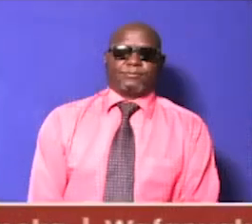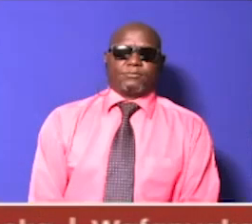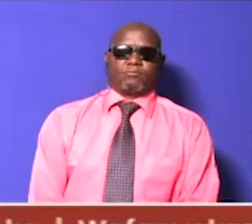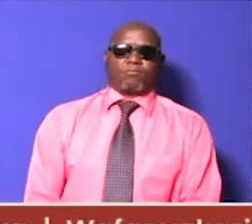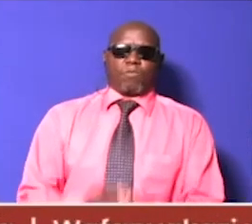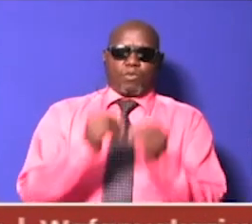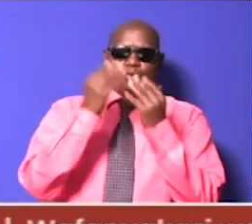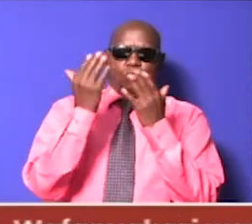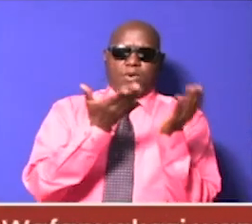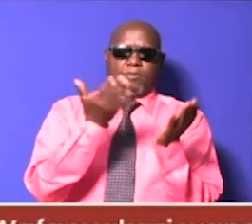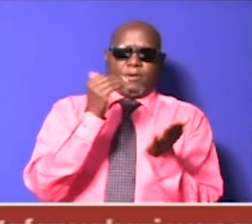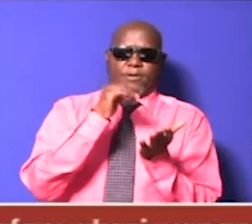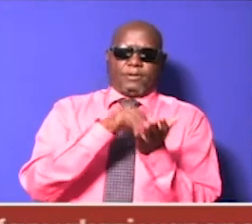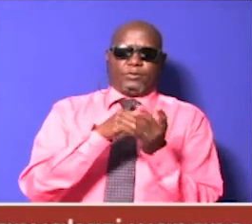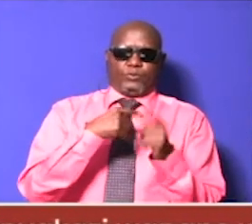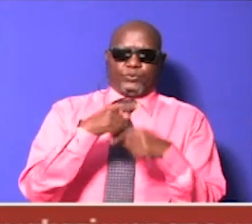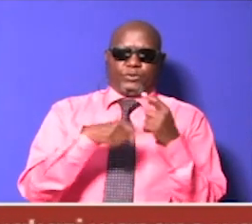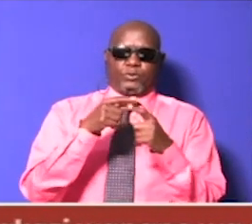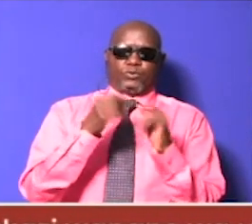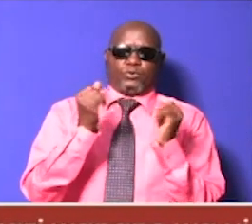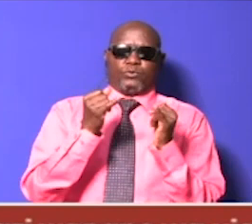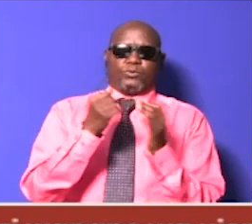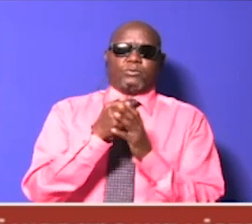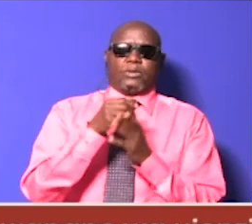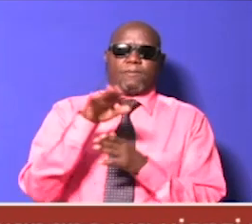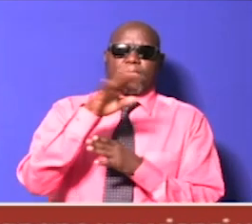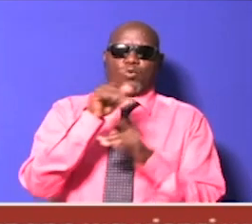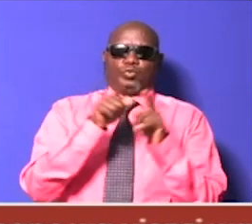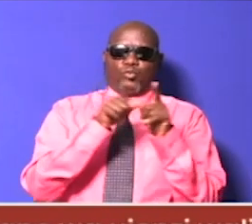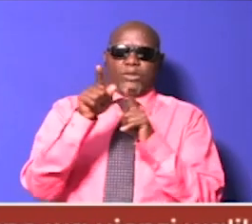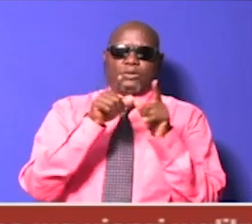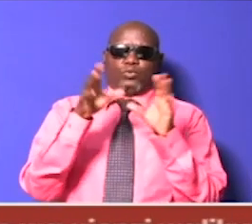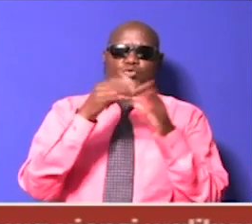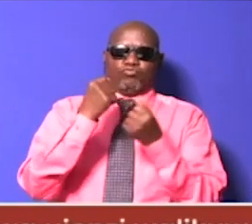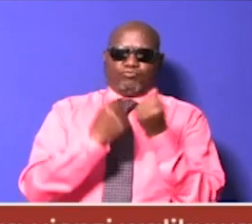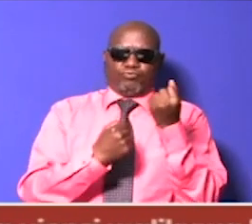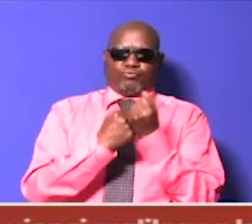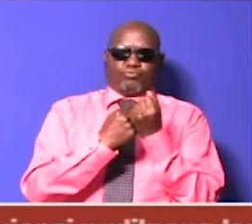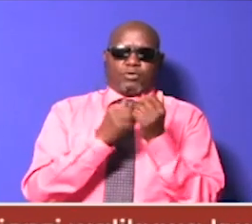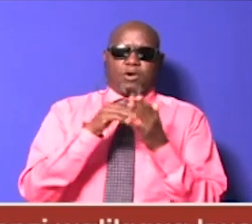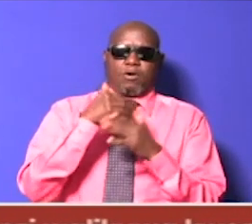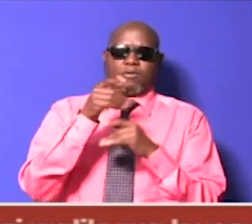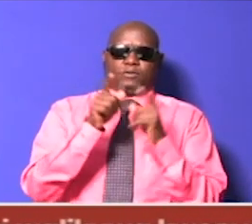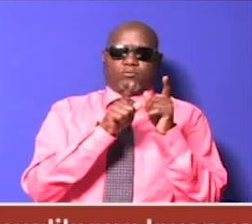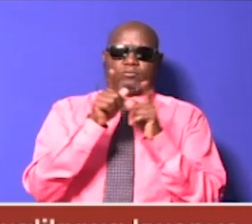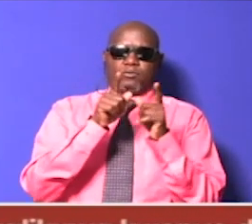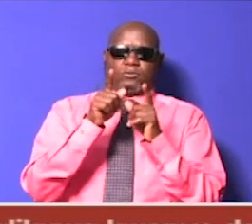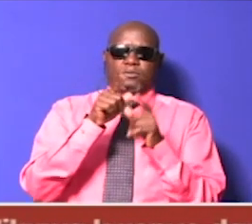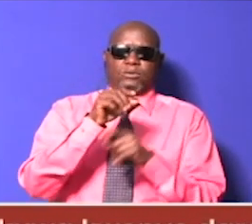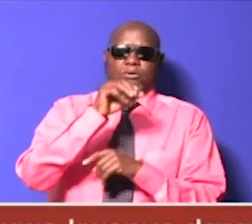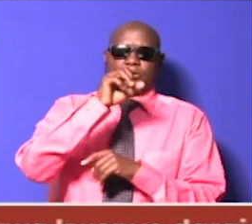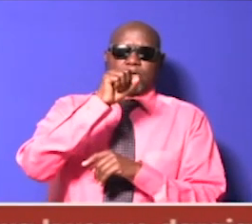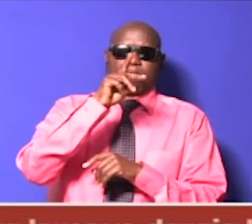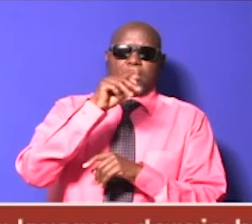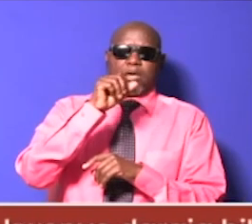Karibu tena mpenzi mtazamaji, tuendelee kujuzana. Sekta ya utalii humu nchini imepigwa jeki baada ya kampuni ya usafiri wa angani ya Skyward